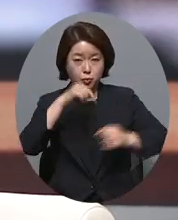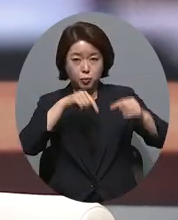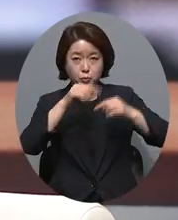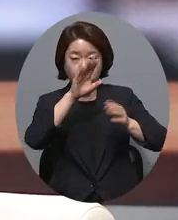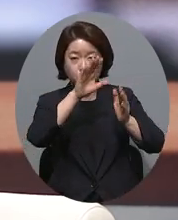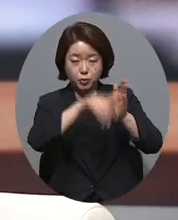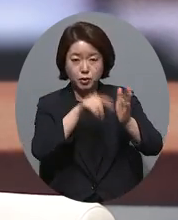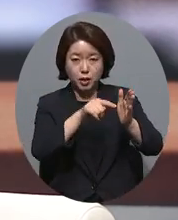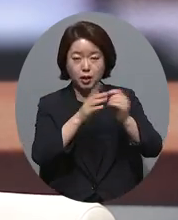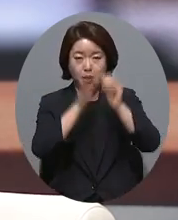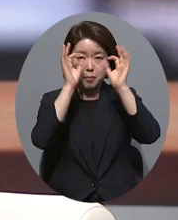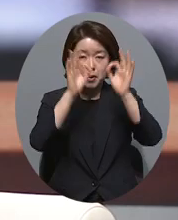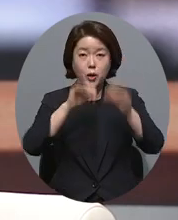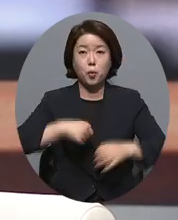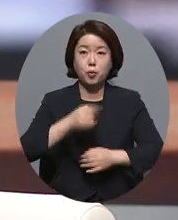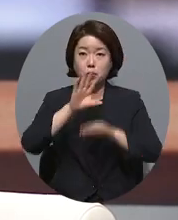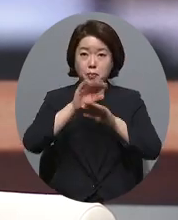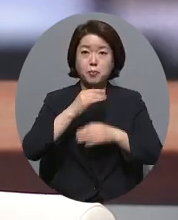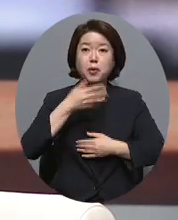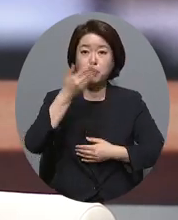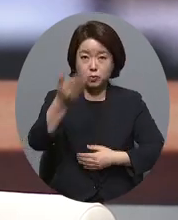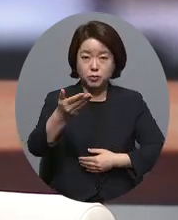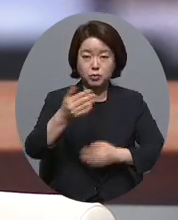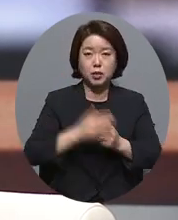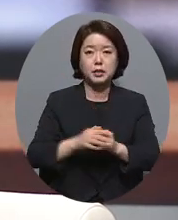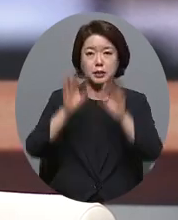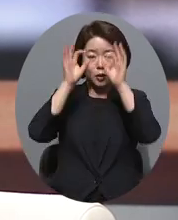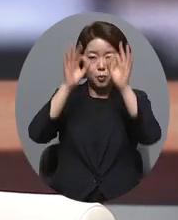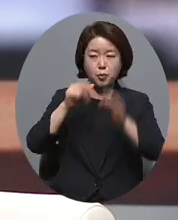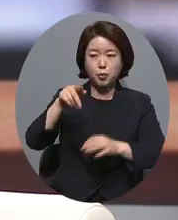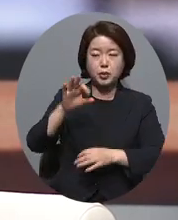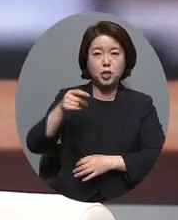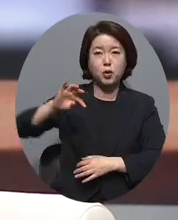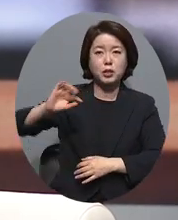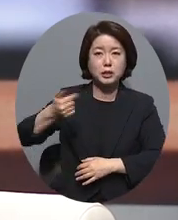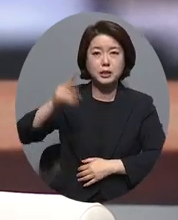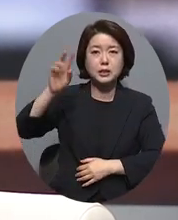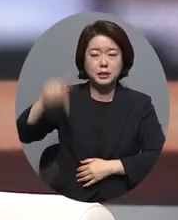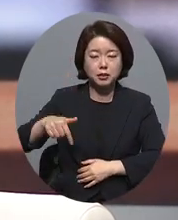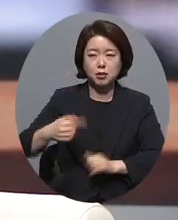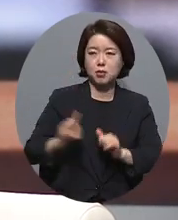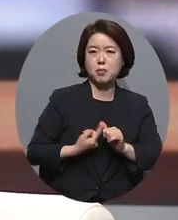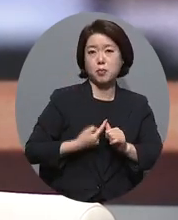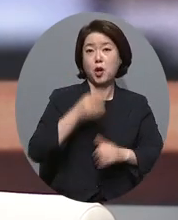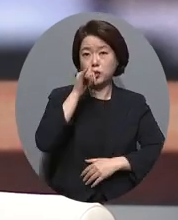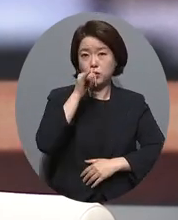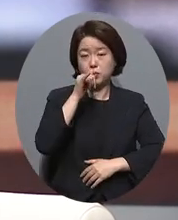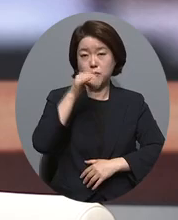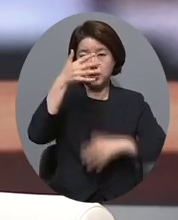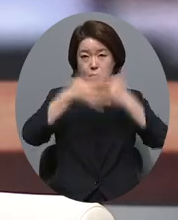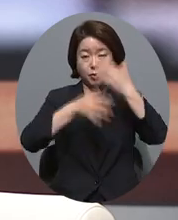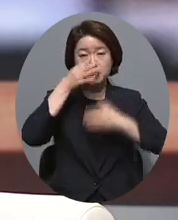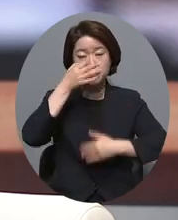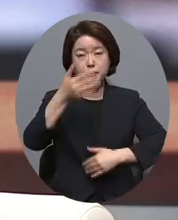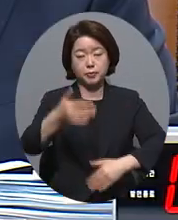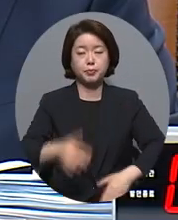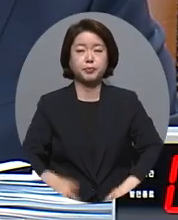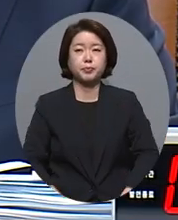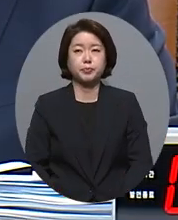저희도 단독보도를 해드렸는데 그 보도를 보고 정진석 의원이 지적을 했습니다 들어보시죠